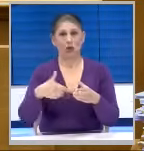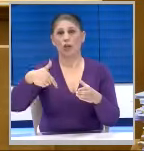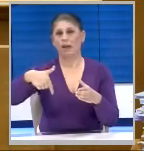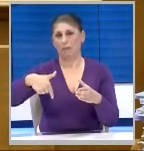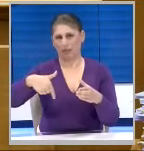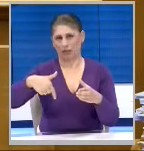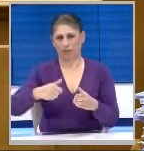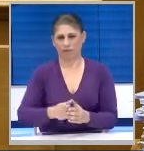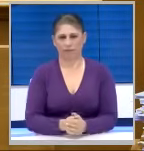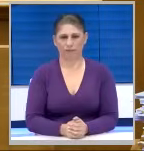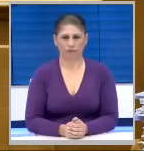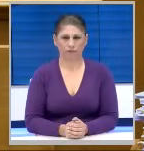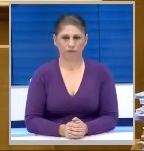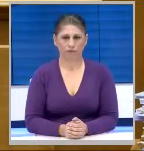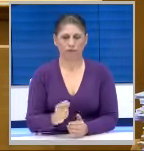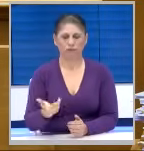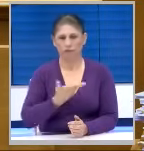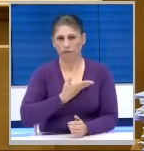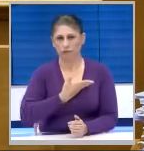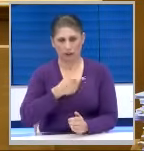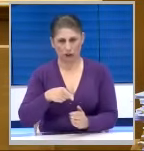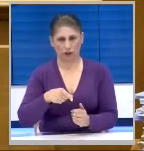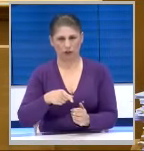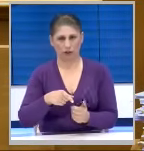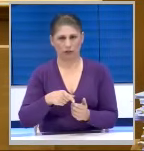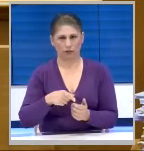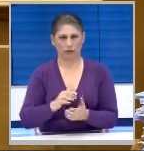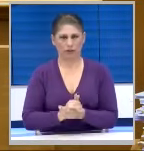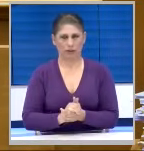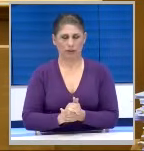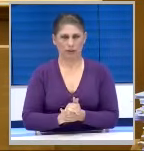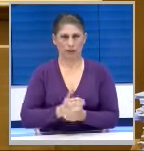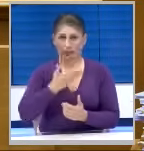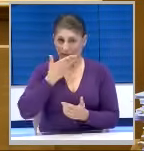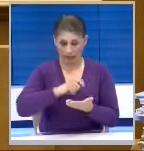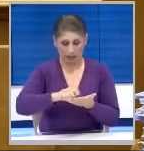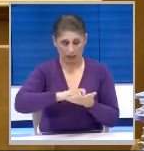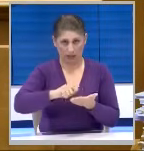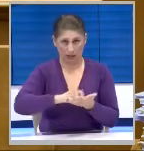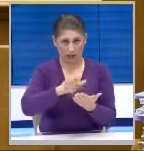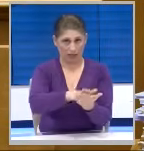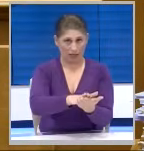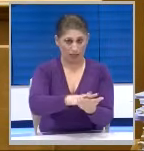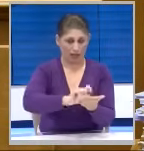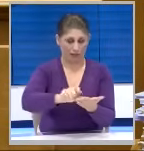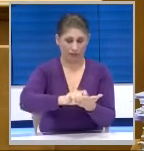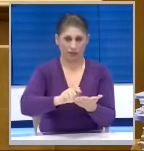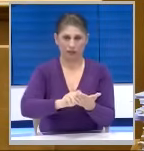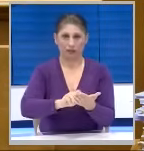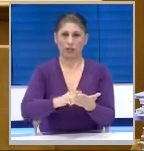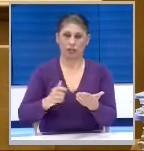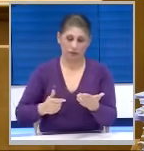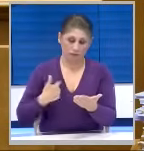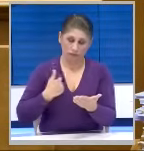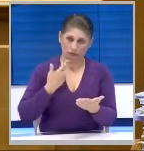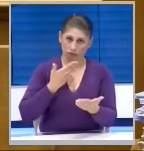γεραπετρίτη και είναι συγκλονιστική η κατάθεση θα την καταθέσω και στα πρακτικά έχει καταθ